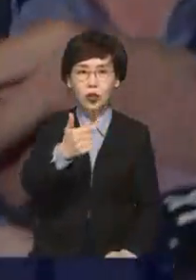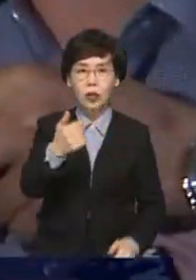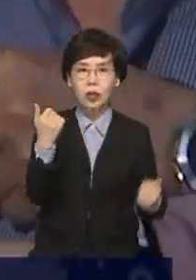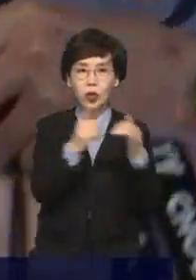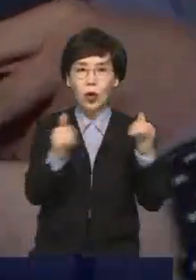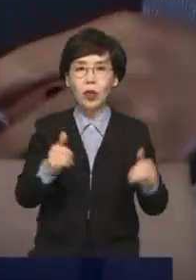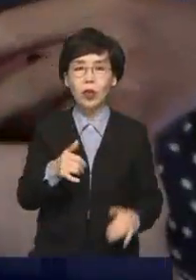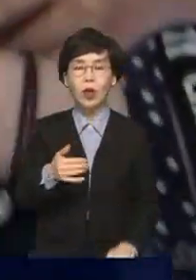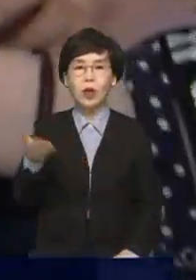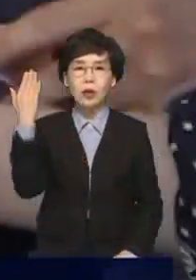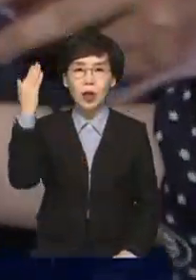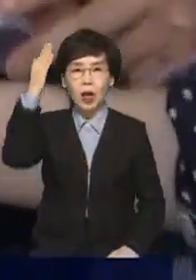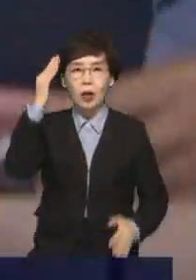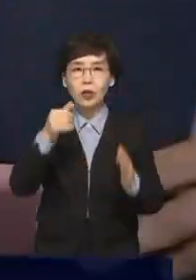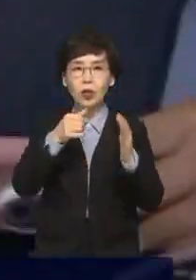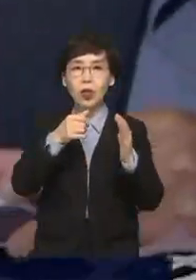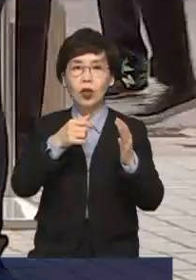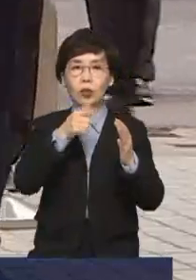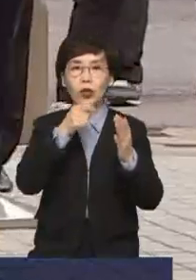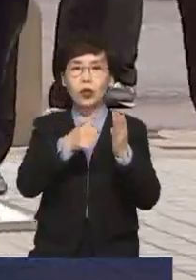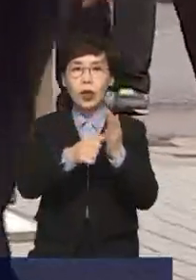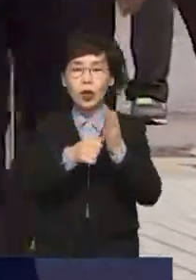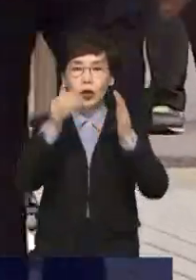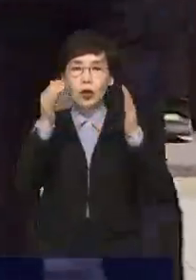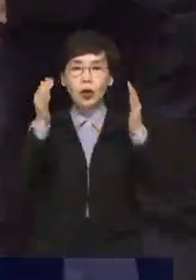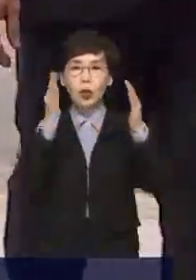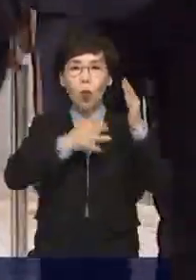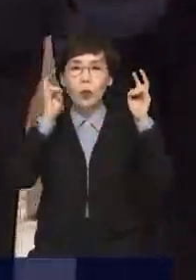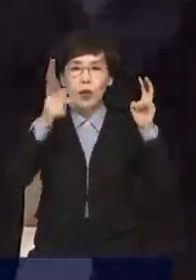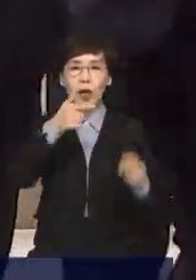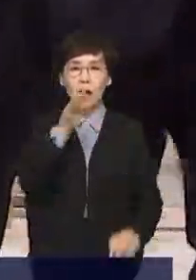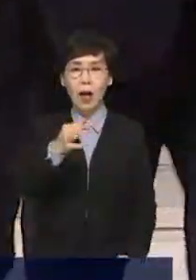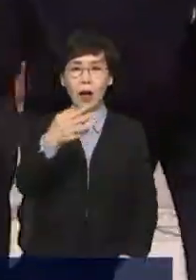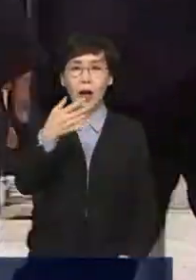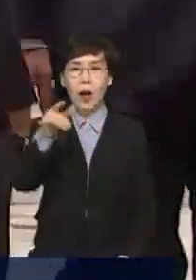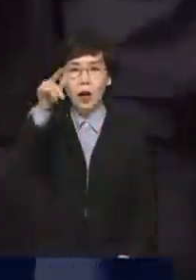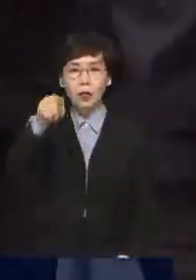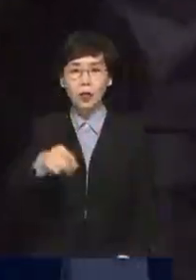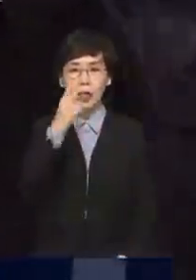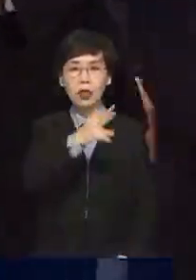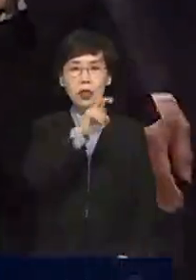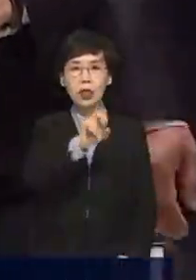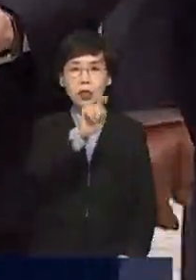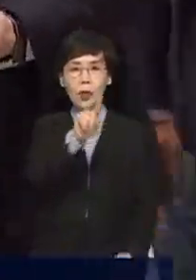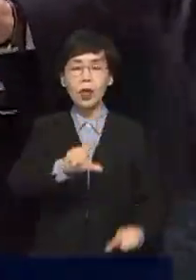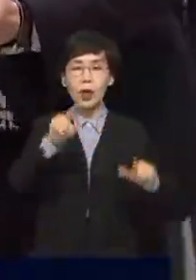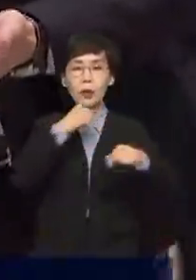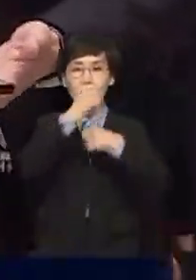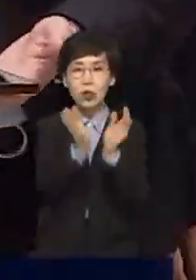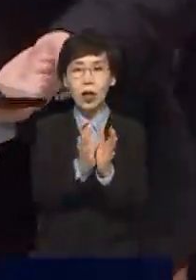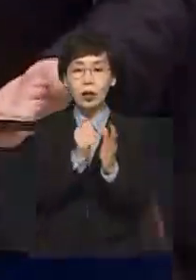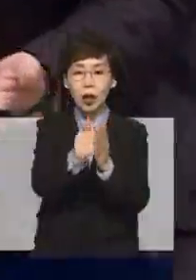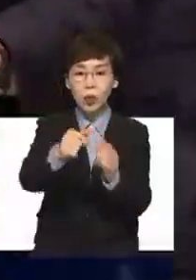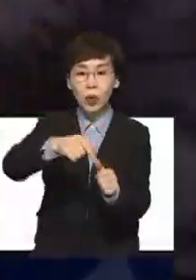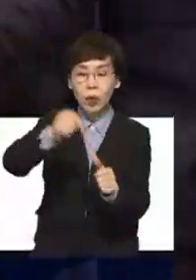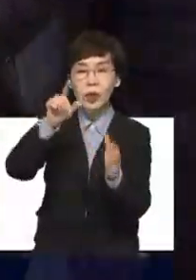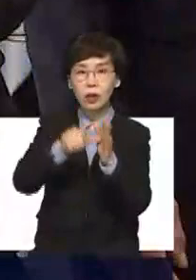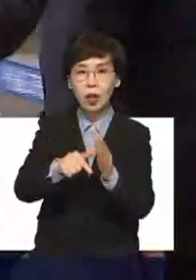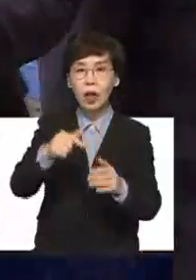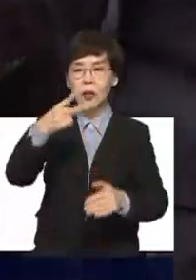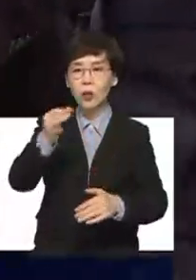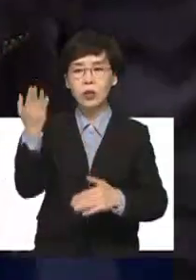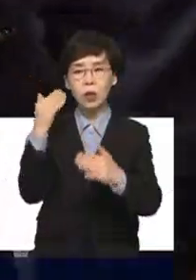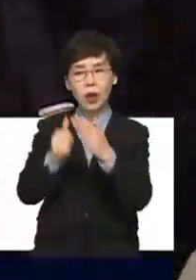의원과 전 한국수자원공사 감사 강내구 씨 등이 지난 2021년 민주당 전당대회에서 송 전